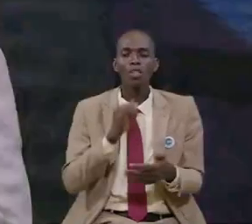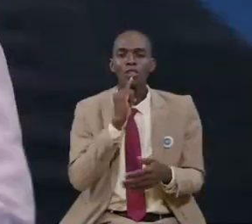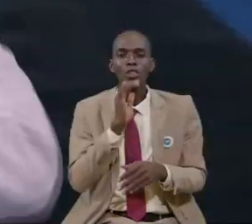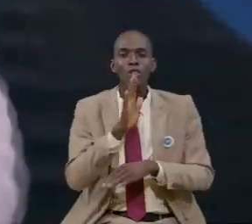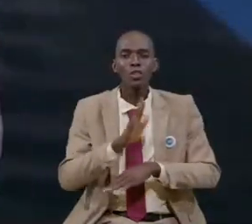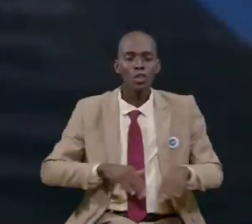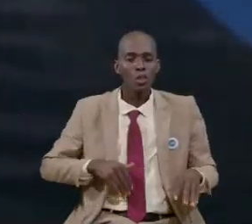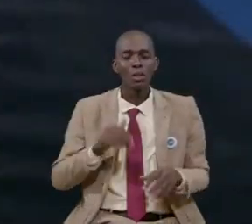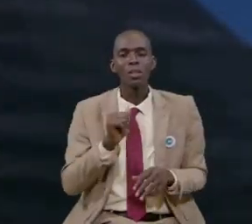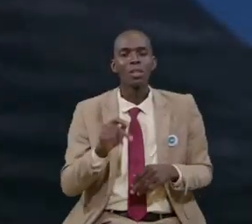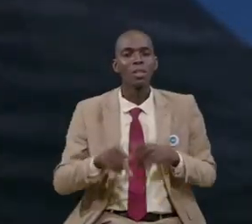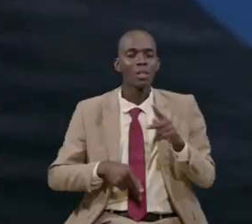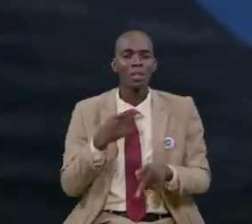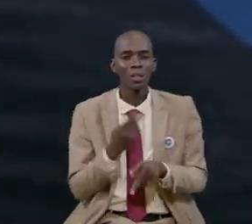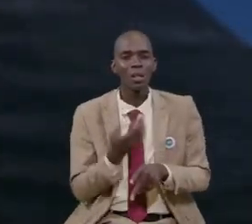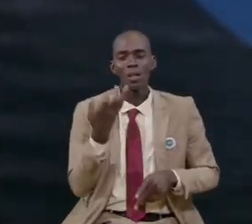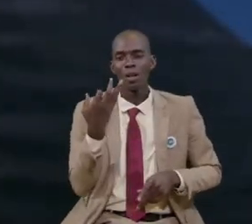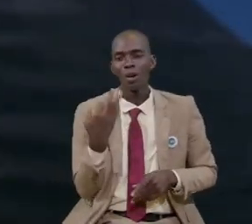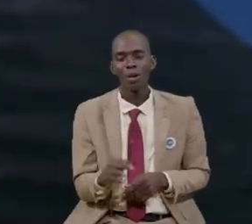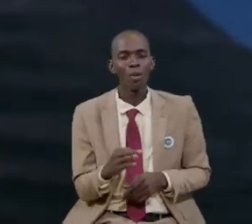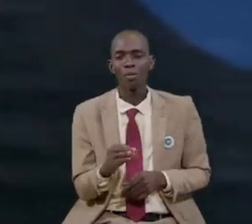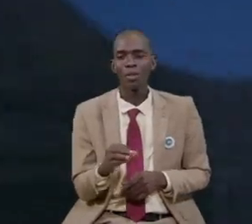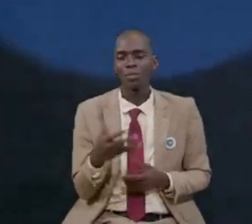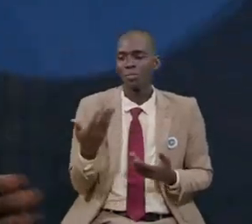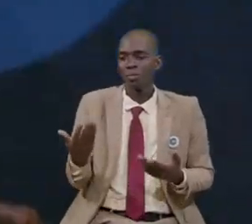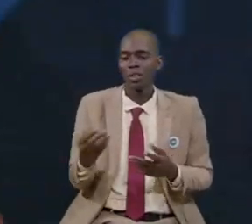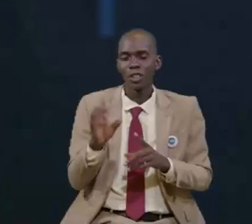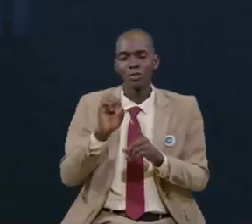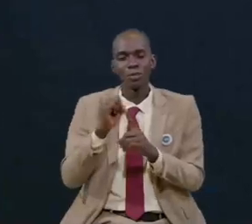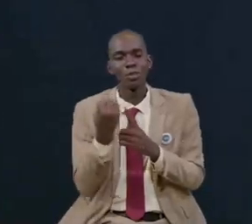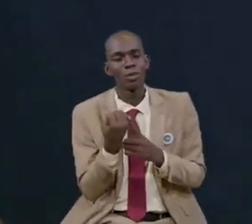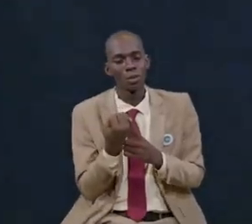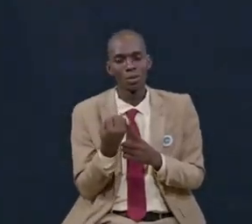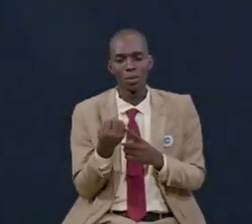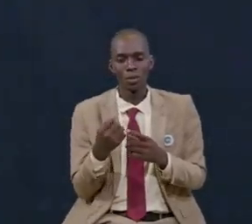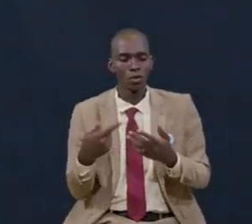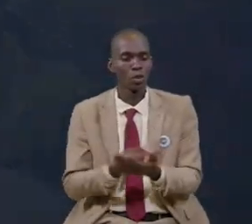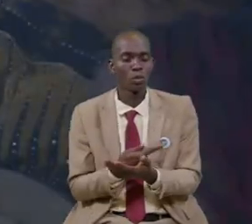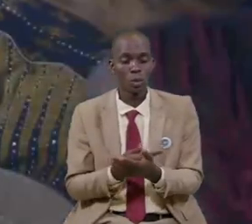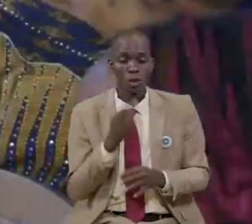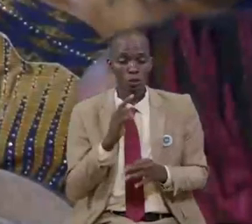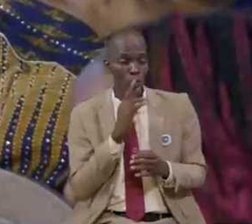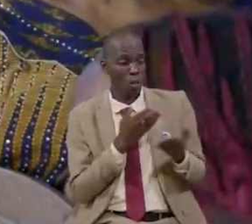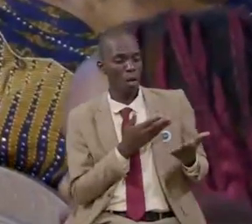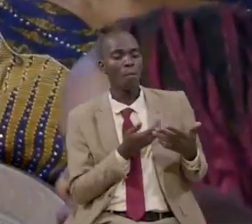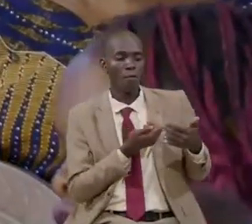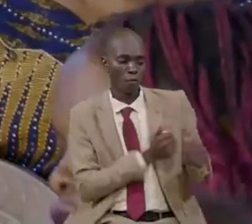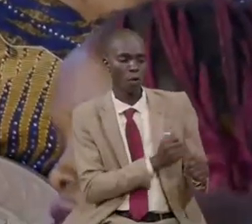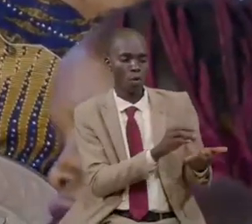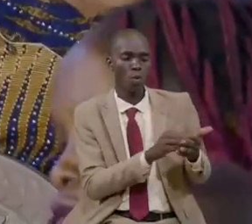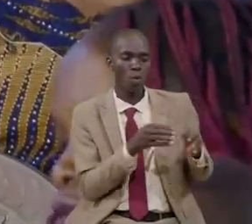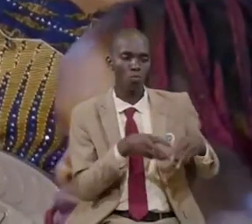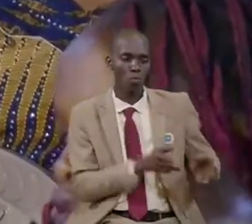ce qu'on appelle l'évangile circonstanciel. Quand on est ici, on croit ainsi. Quand on est là, on